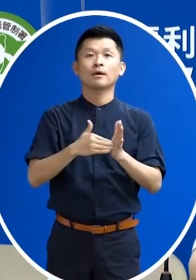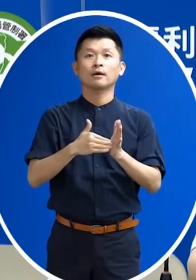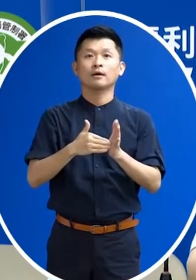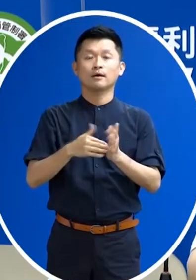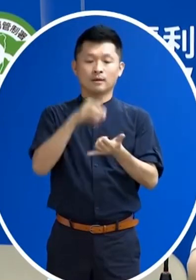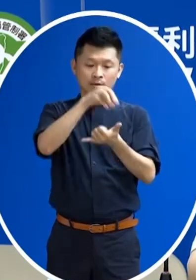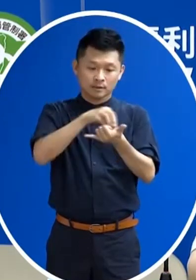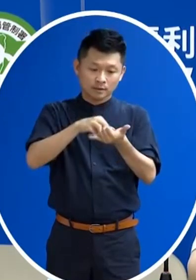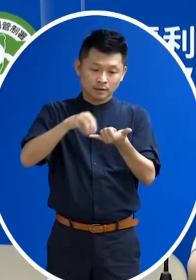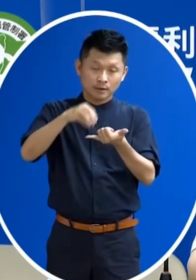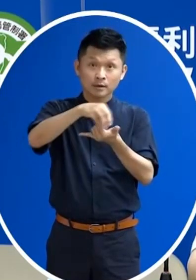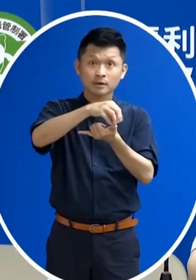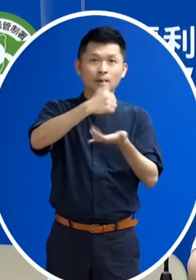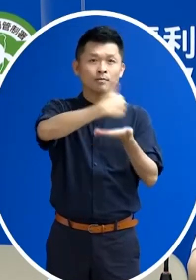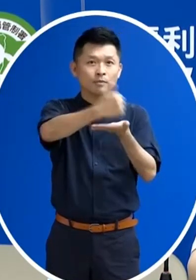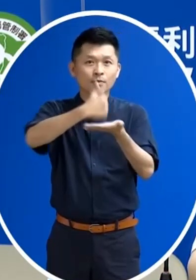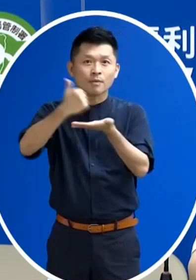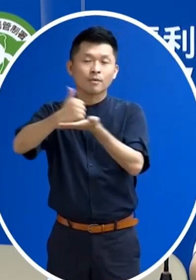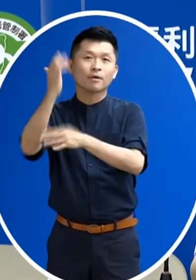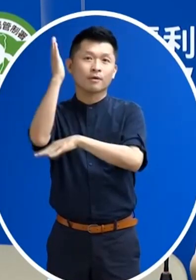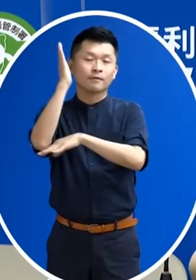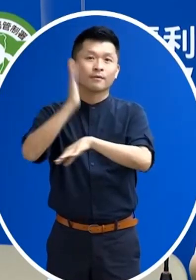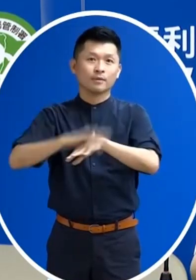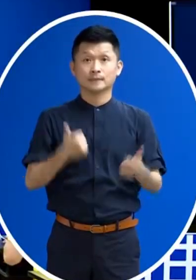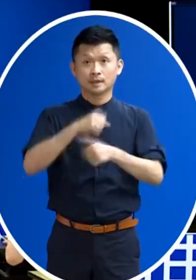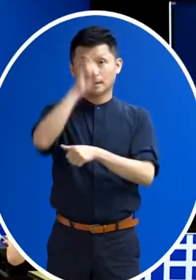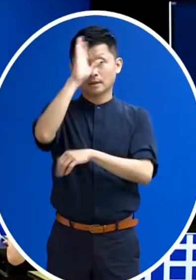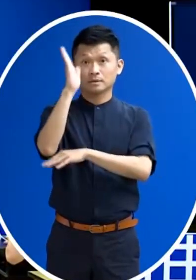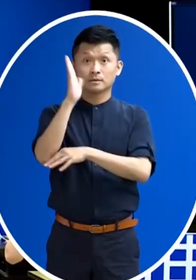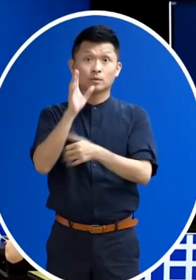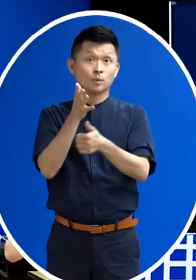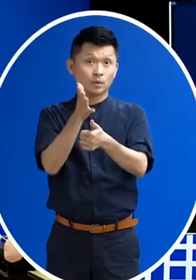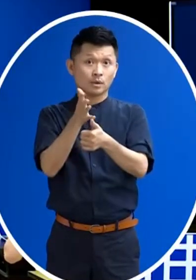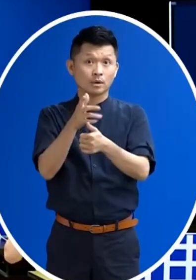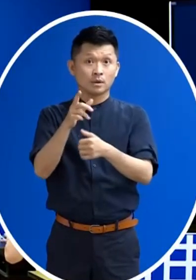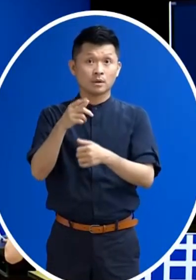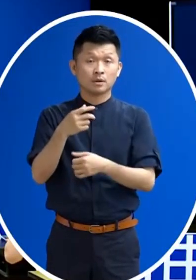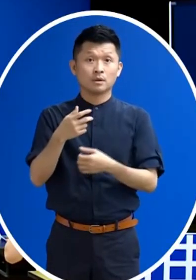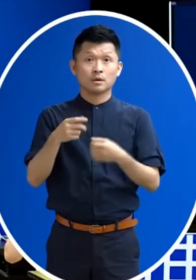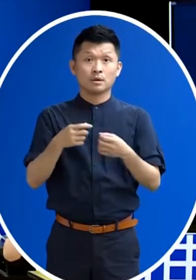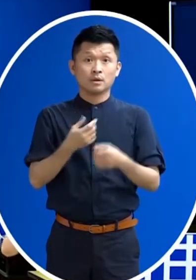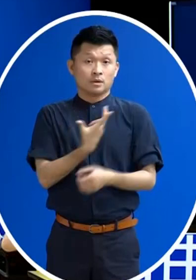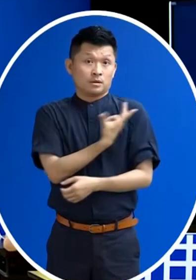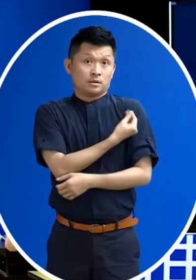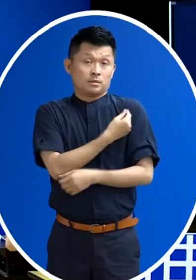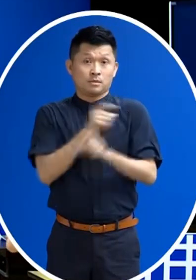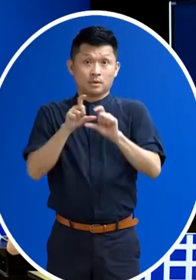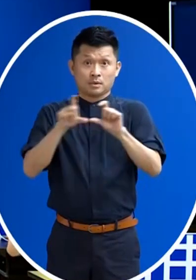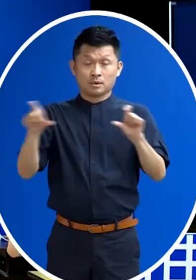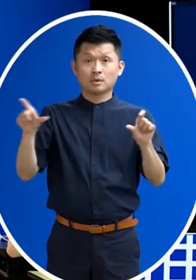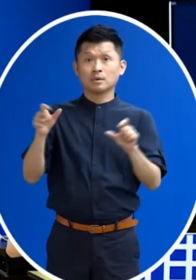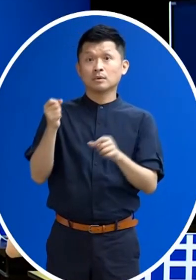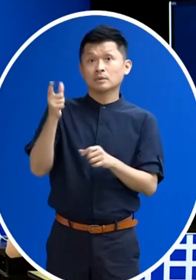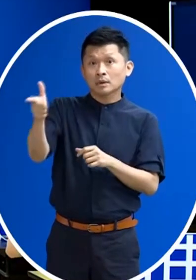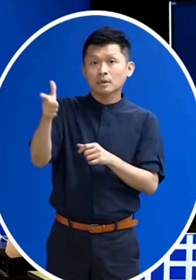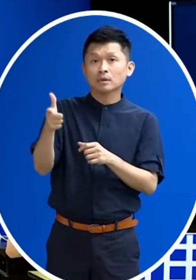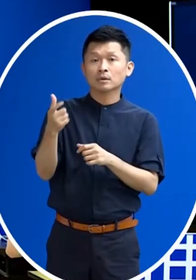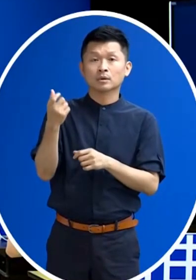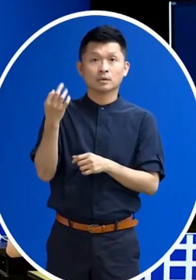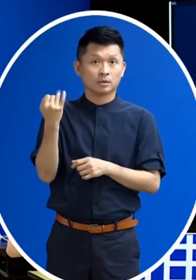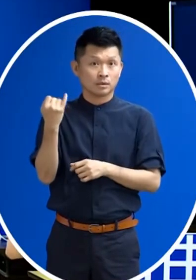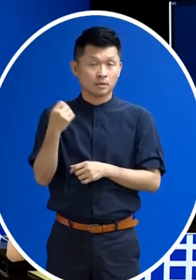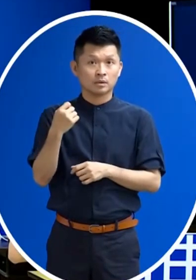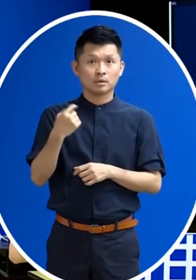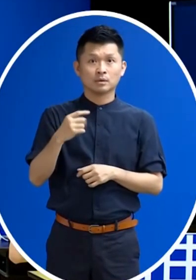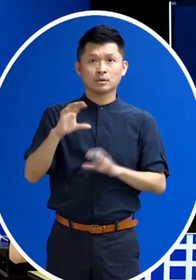到这个地方政府，好，那提供给这个民众施打。 想请问疫苗采购价格和会议资料，卫福部认定是国家机密，要机